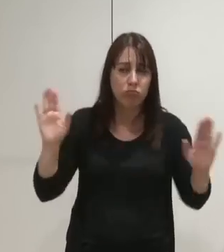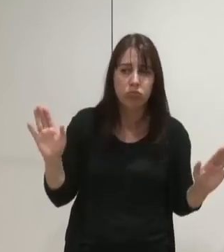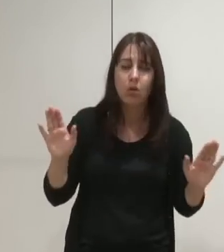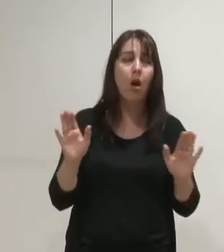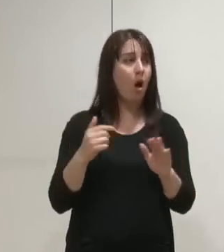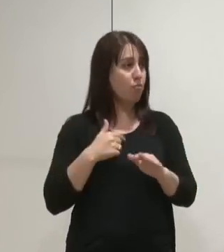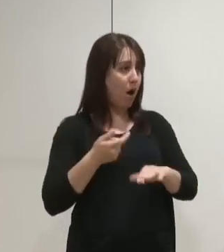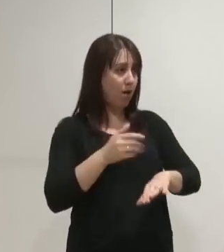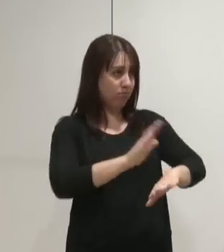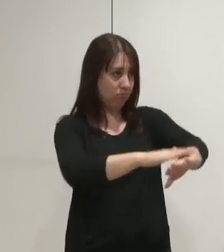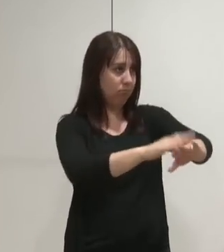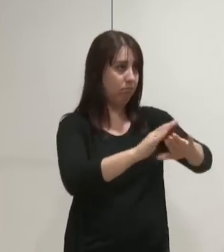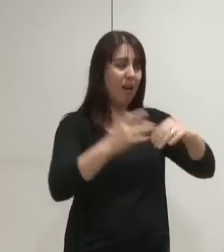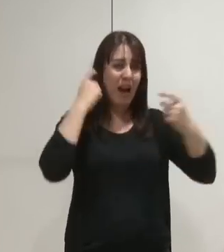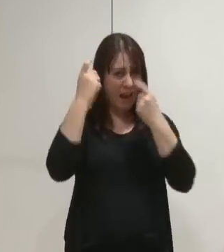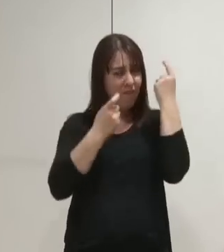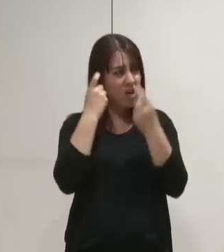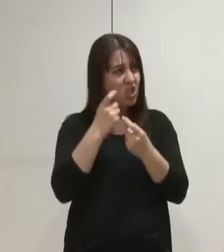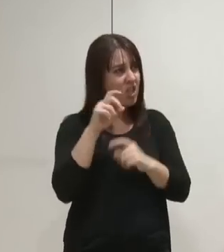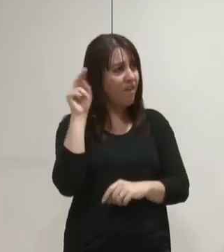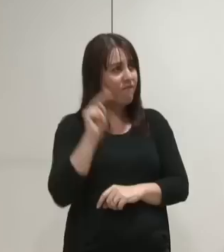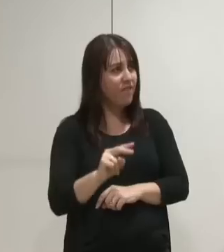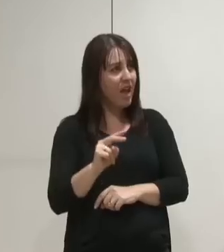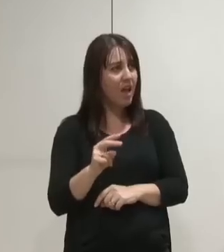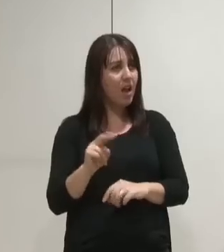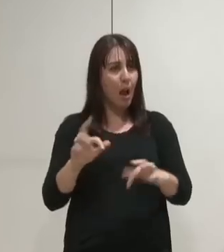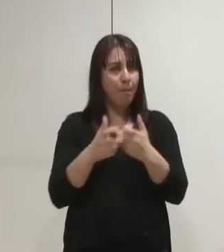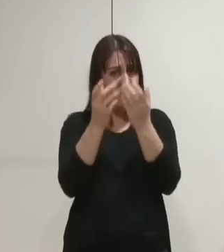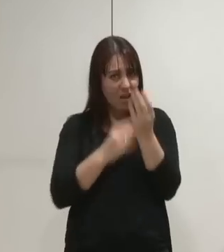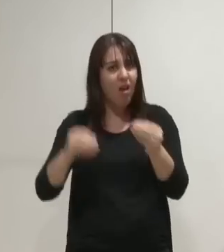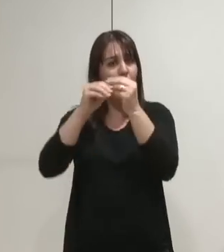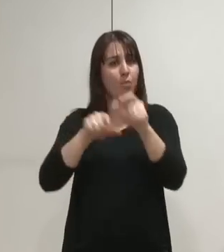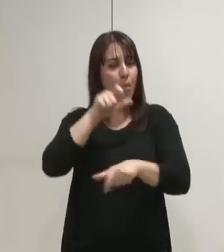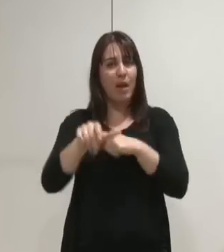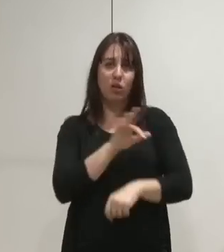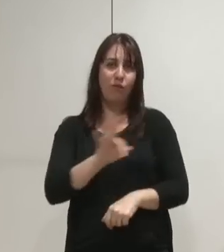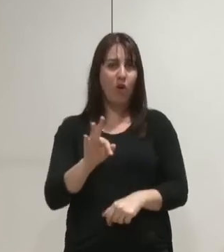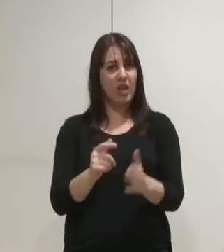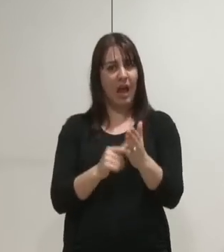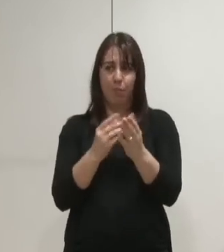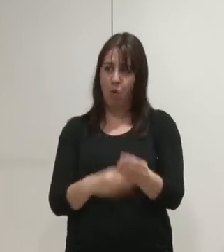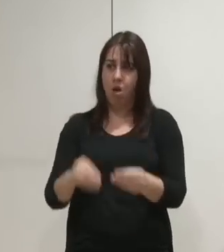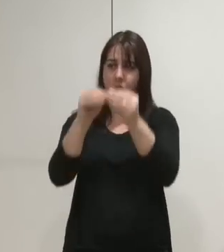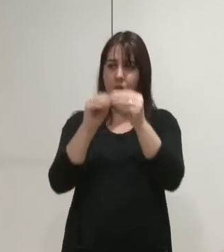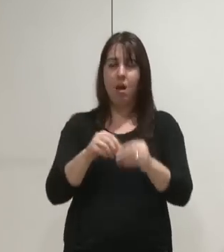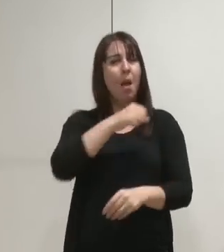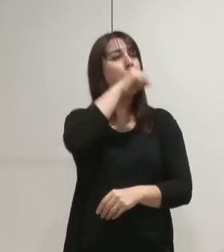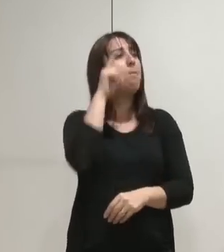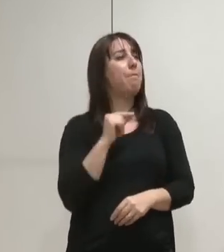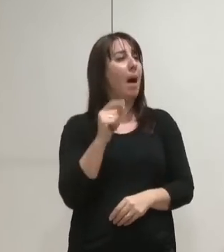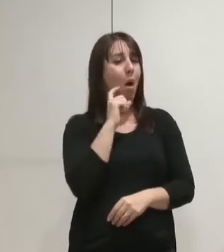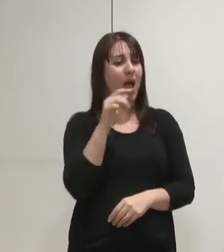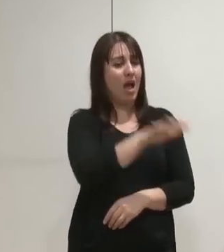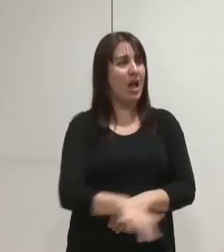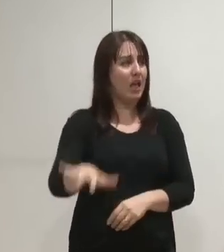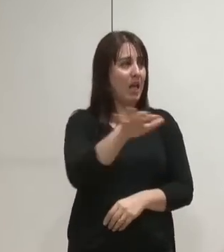incite à réfléchir à ce que coûterait en surplus pour le contribuable français si les les parents de ces élèves